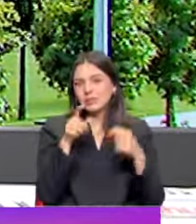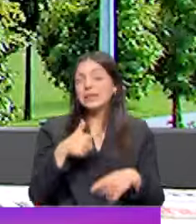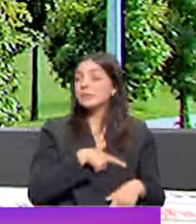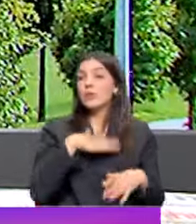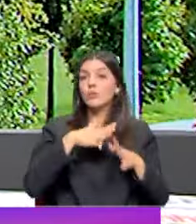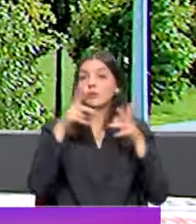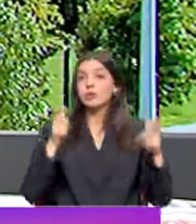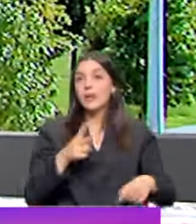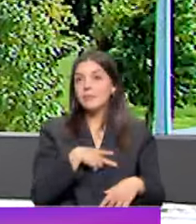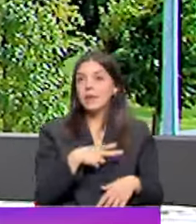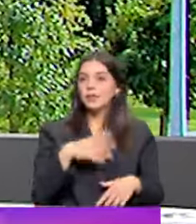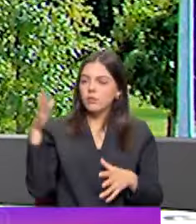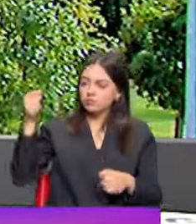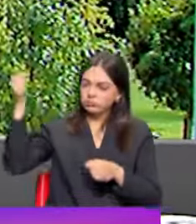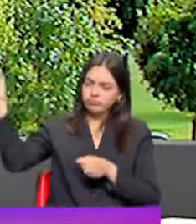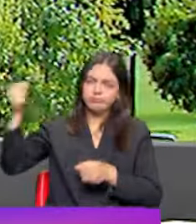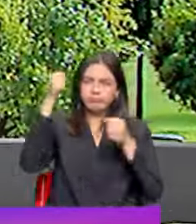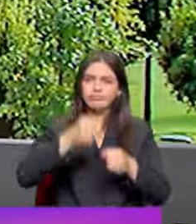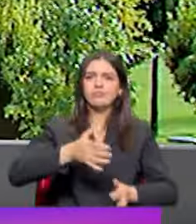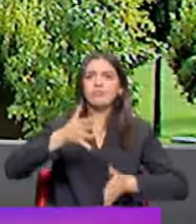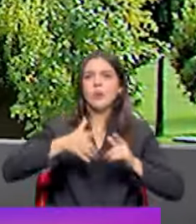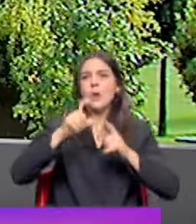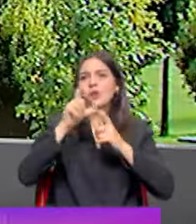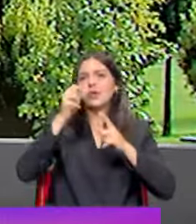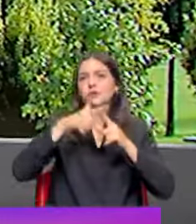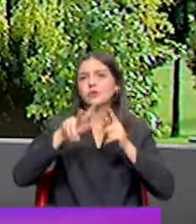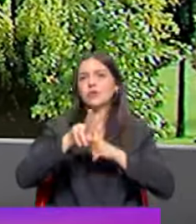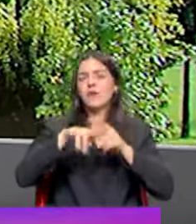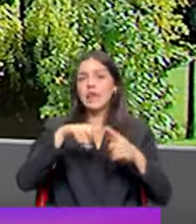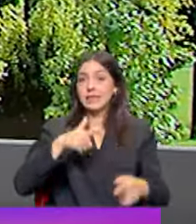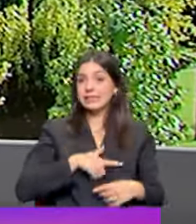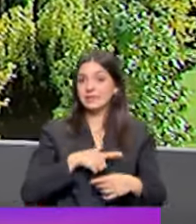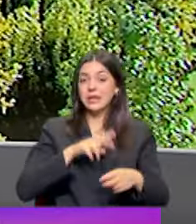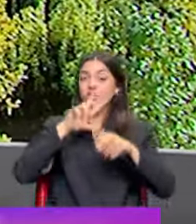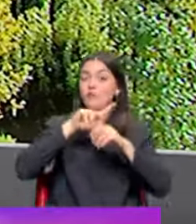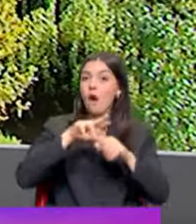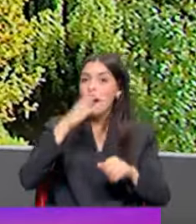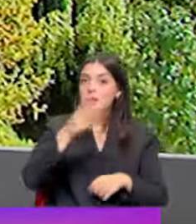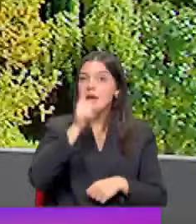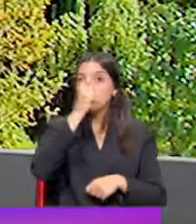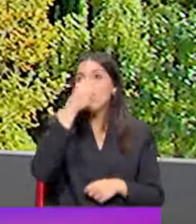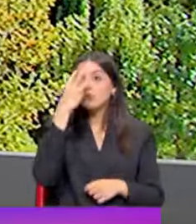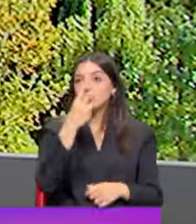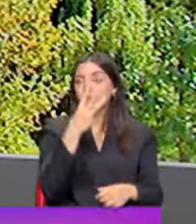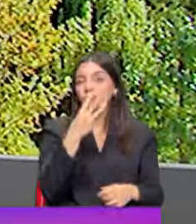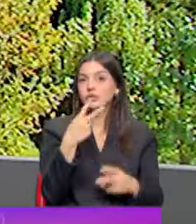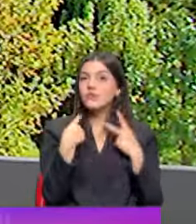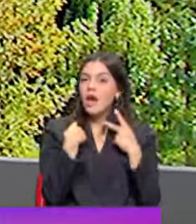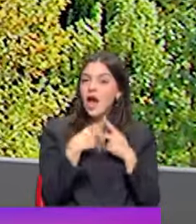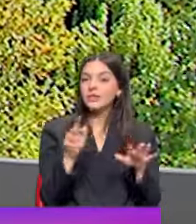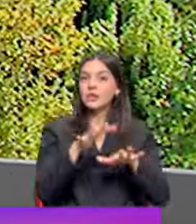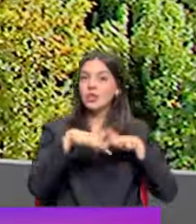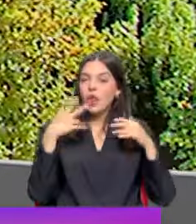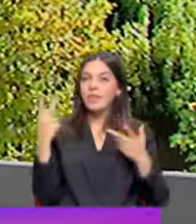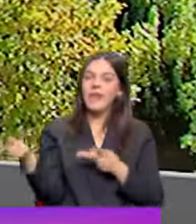Belediyesi tutmuş getirmiş Sofya'yı İzmir Enternasyonel Fuarı'nın 93. açılış